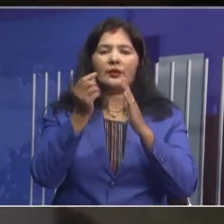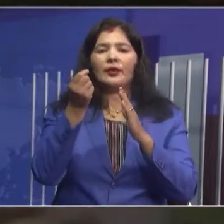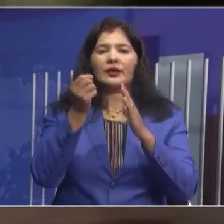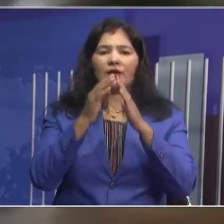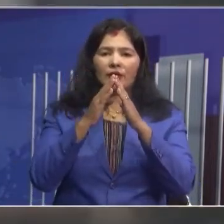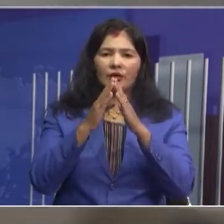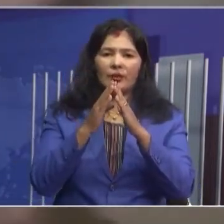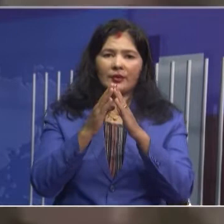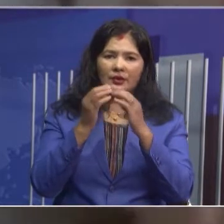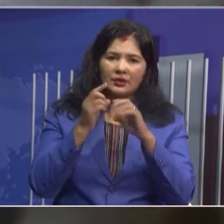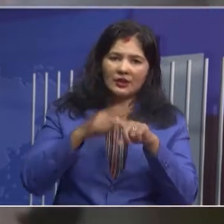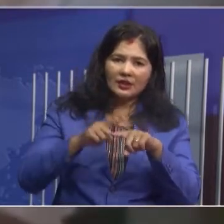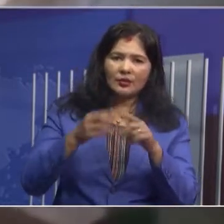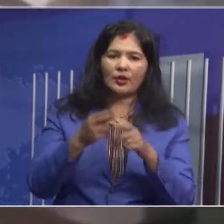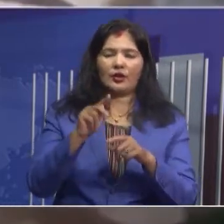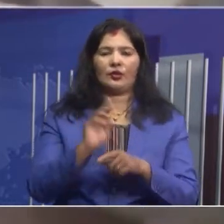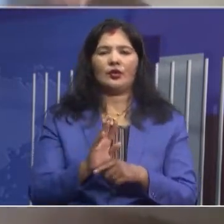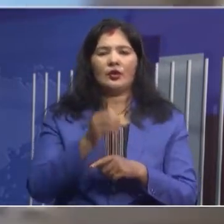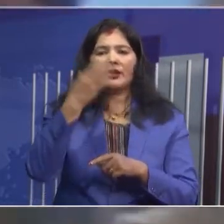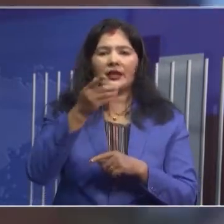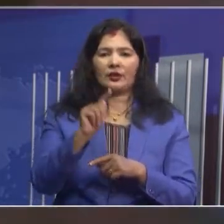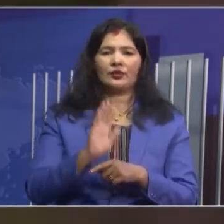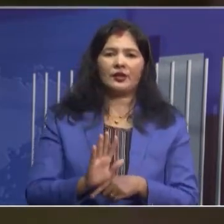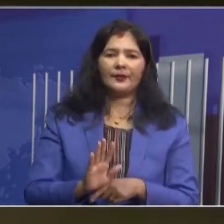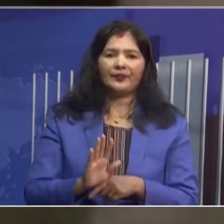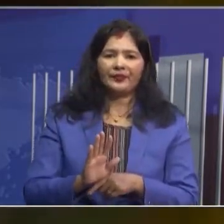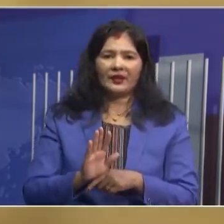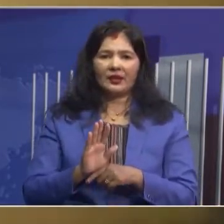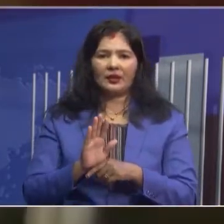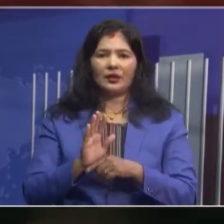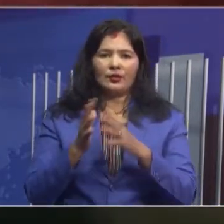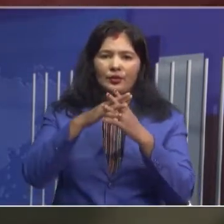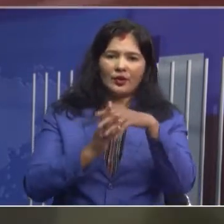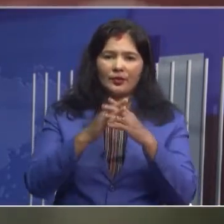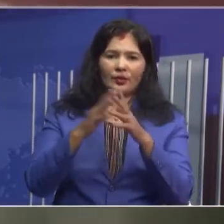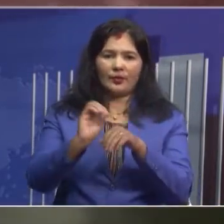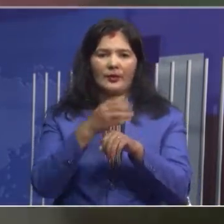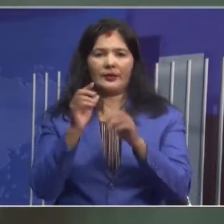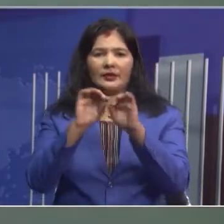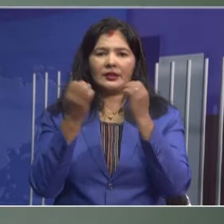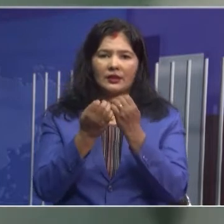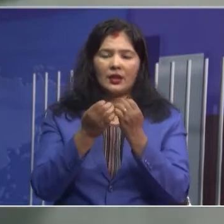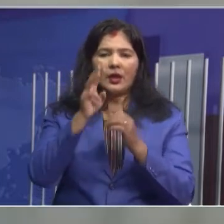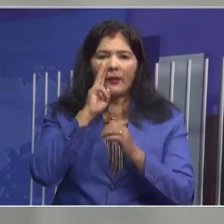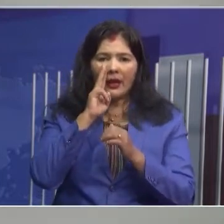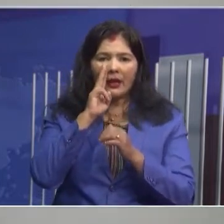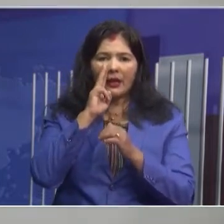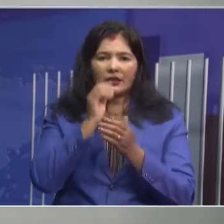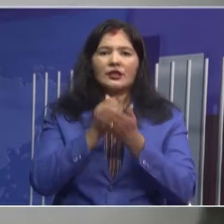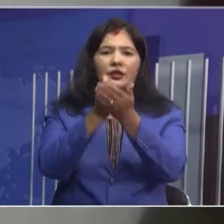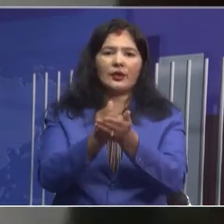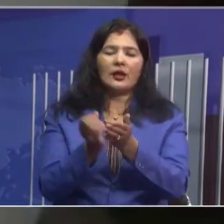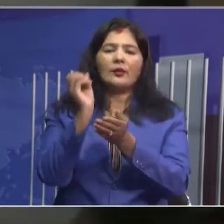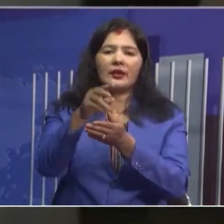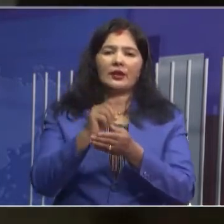छ बलुचिस्तानका गृहमन्त्री मिर जियाउल्लाउ लाङ्गुले भूकम्प प्रभावित क्षेत्रमा आपतकालीन सेवा पठाएको